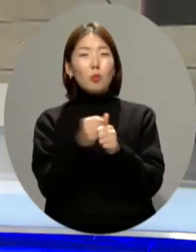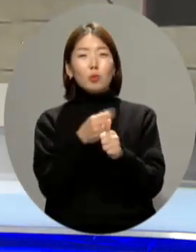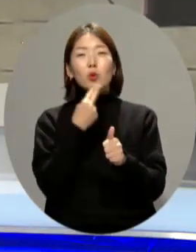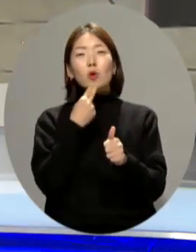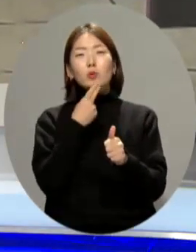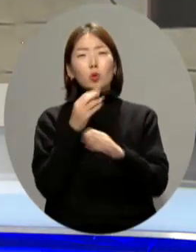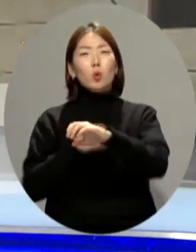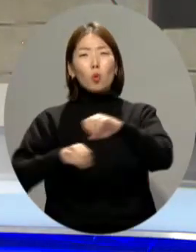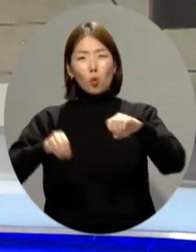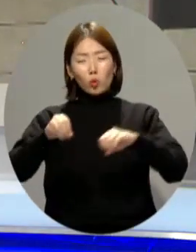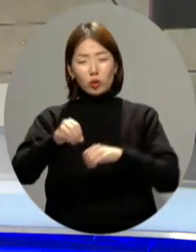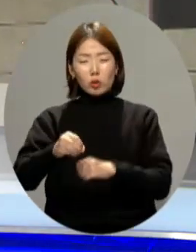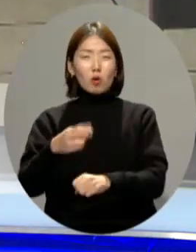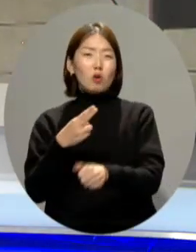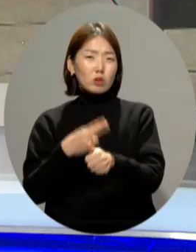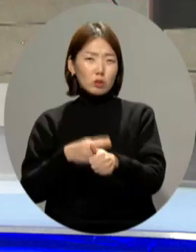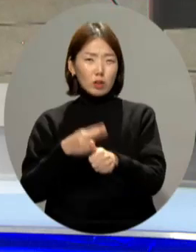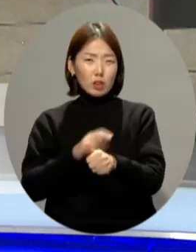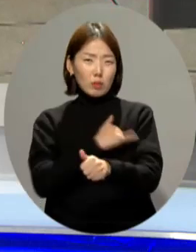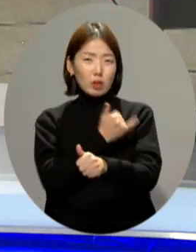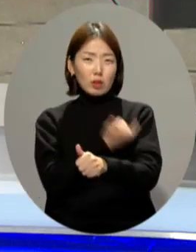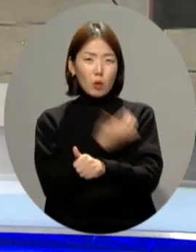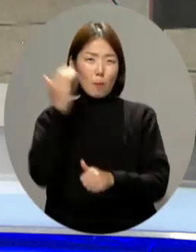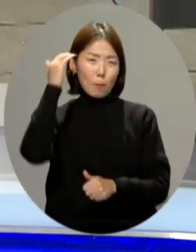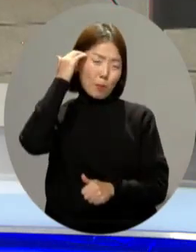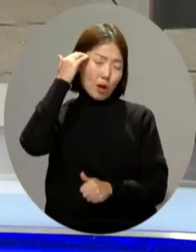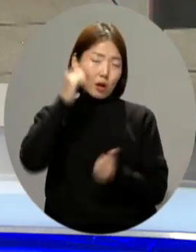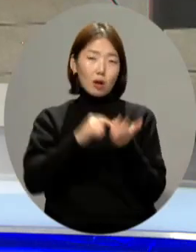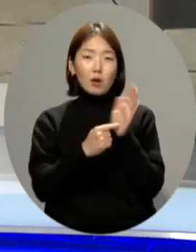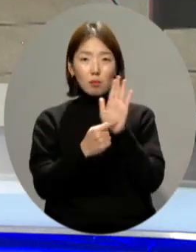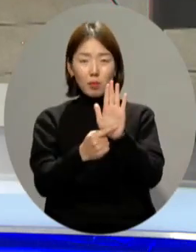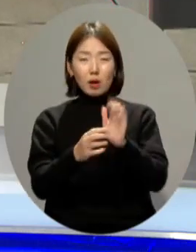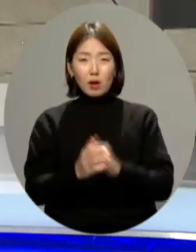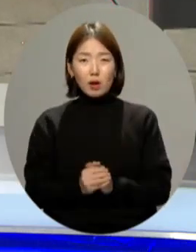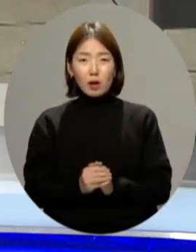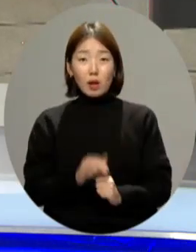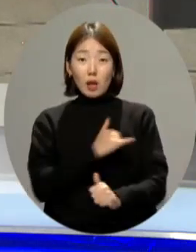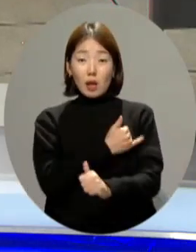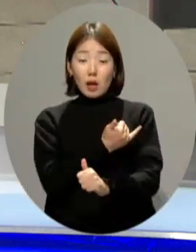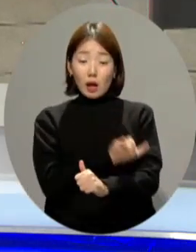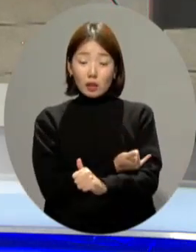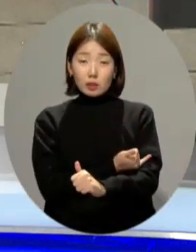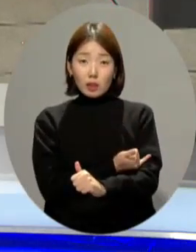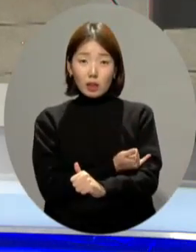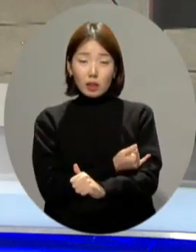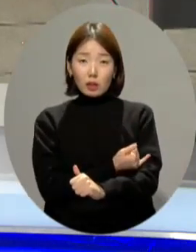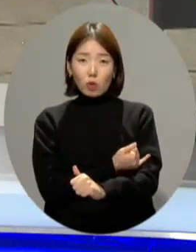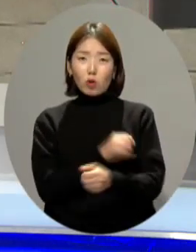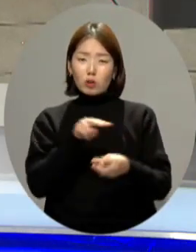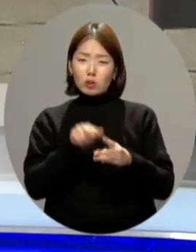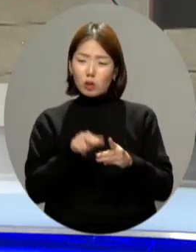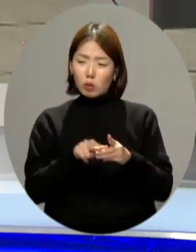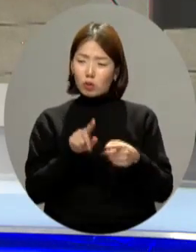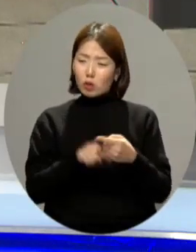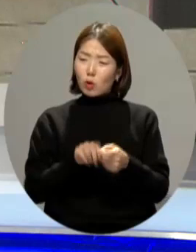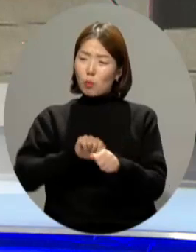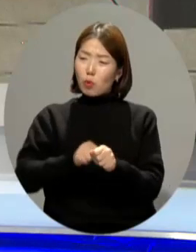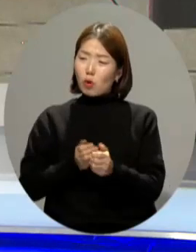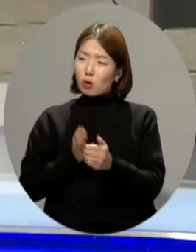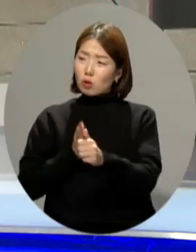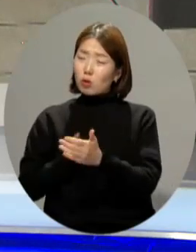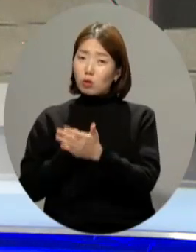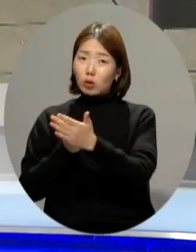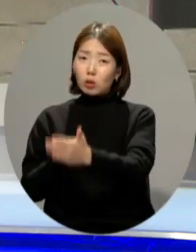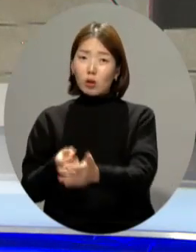없었고 오히려 교사에 의한 인권 침해가 드러났습니다. 학생인권센터가 이후 교사에 대한 처벌을 권고했지만 석 달이